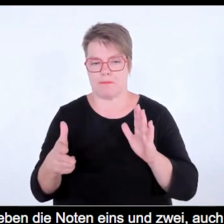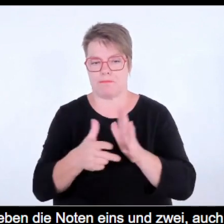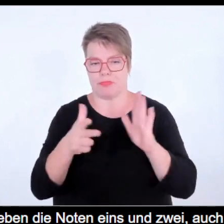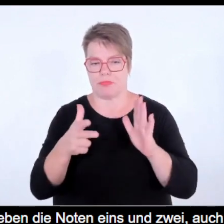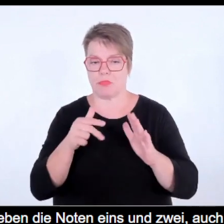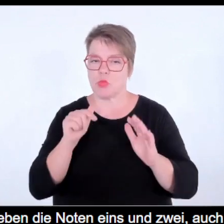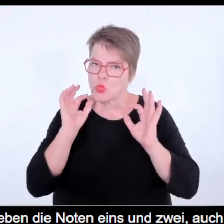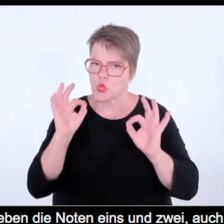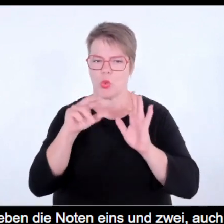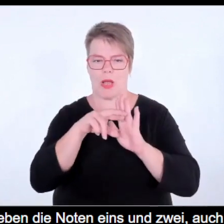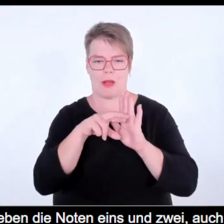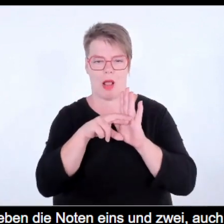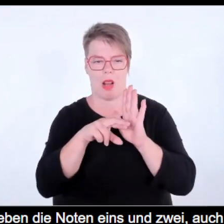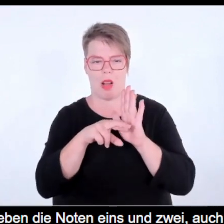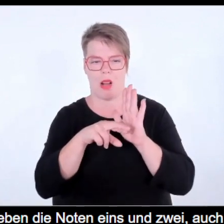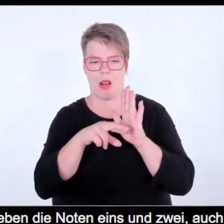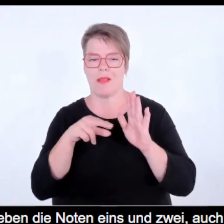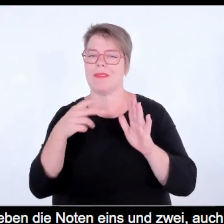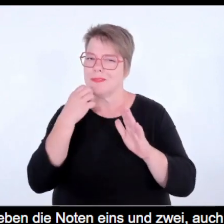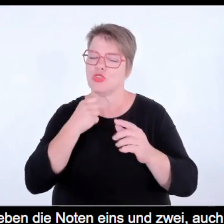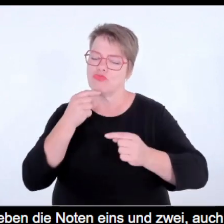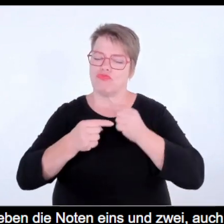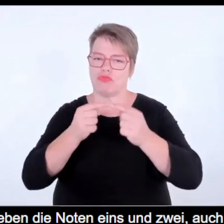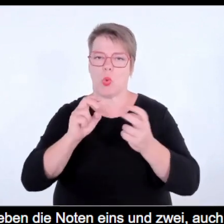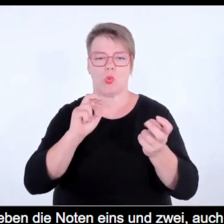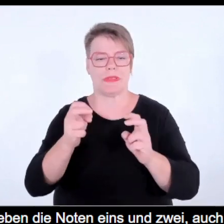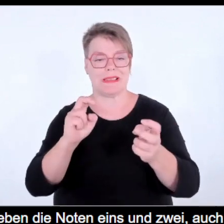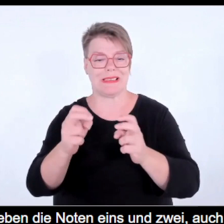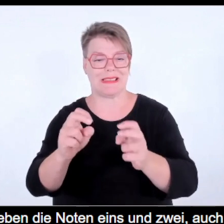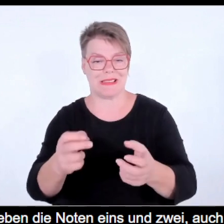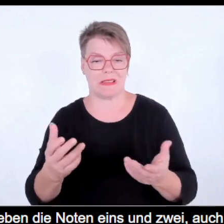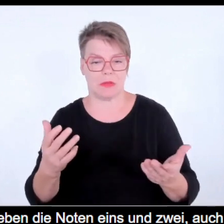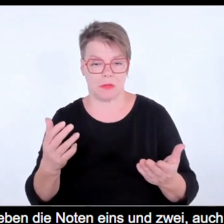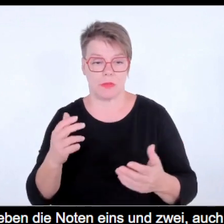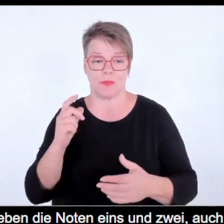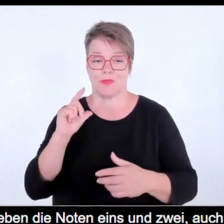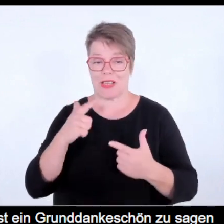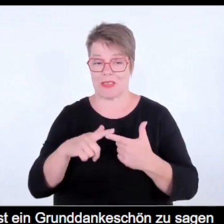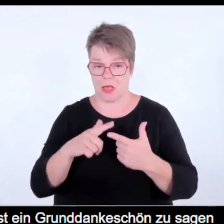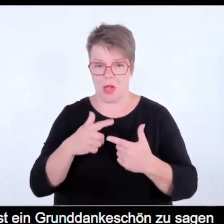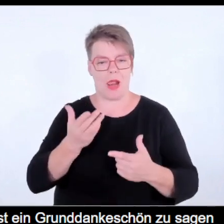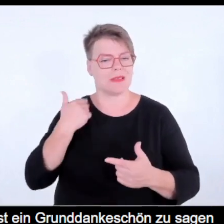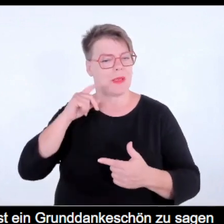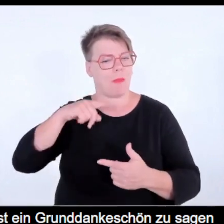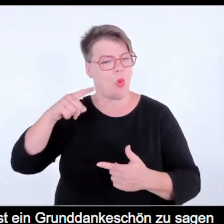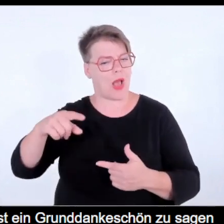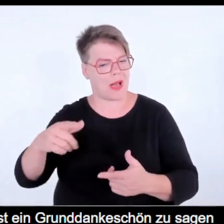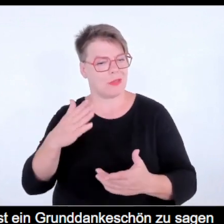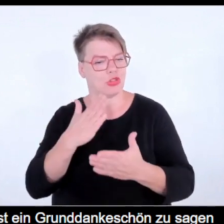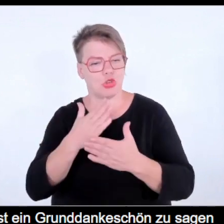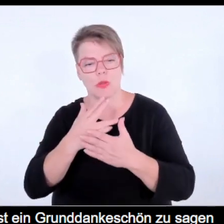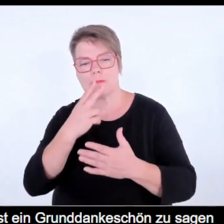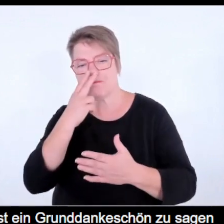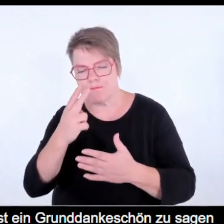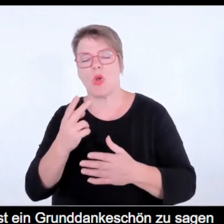haben wir die Formulare deutlich begrenzt. 20-seitiges Formular ist inzwischen ein Einseiter. Wir haben ganz bewusst die Umfragen,